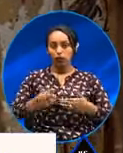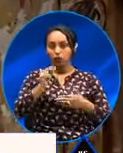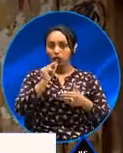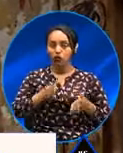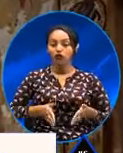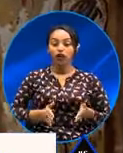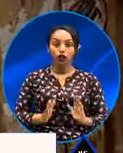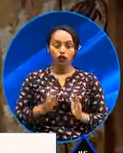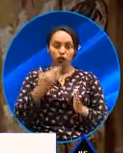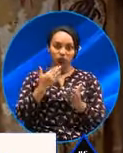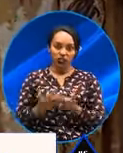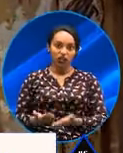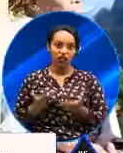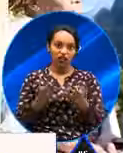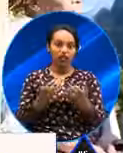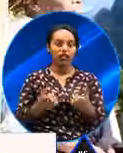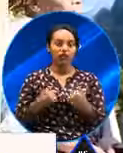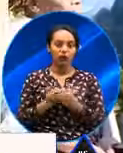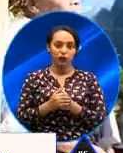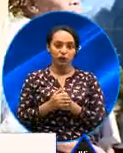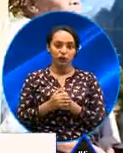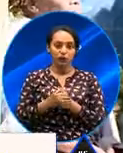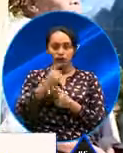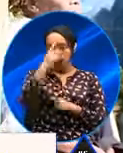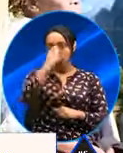በጎ ፍቃደኞችም ምስጋናን አቅርበዋል።